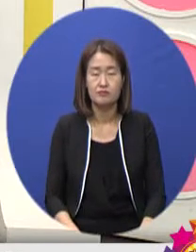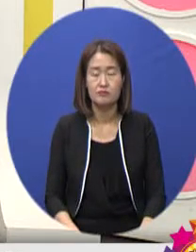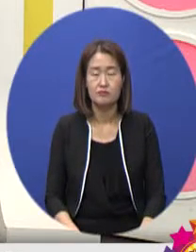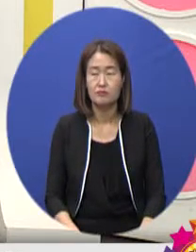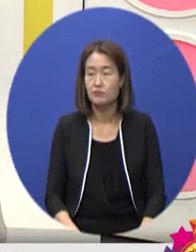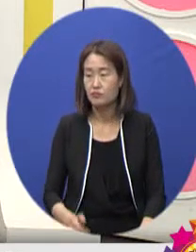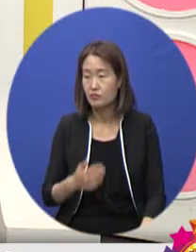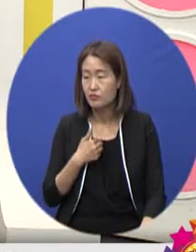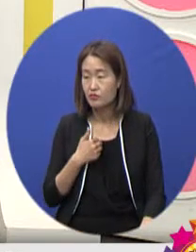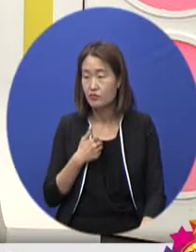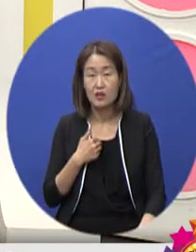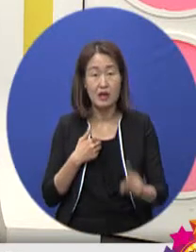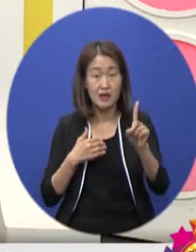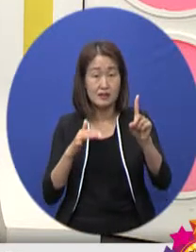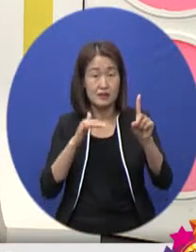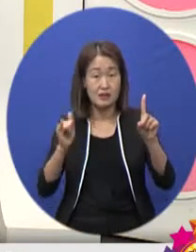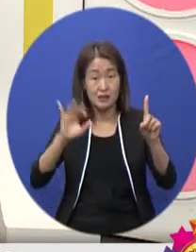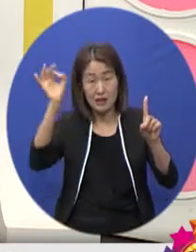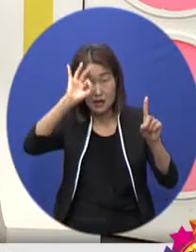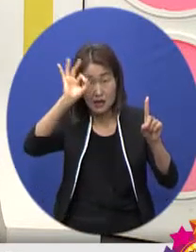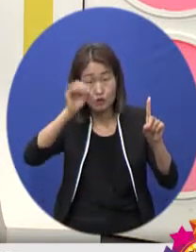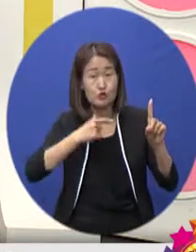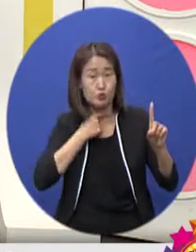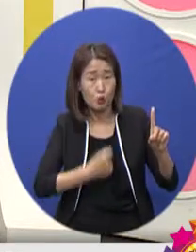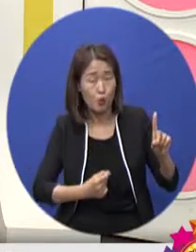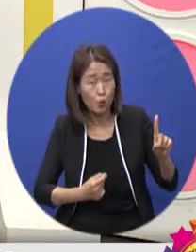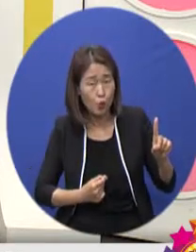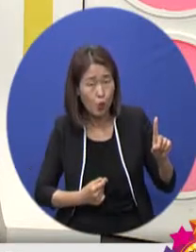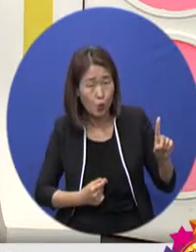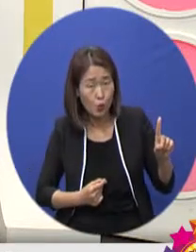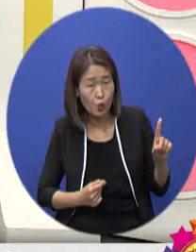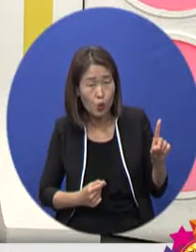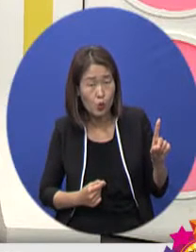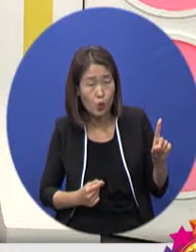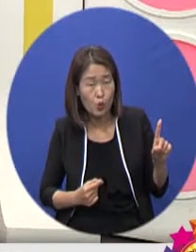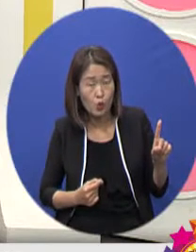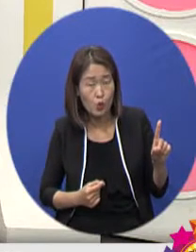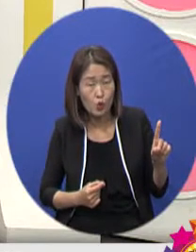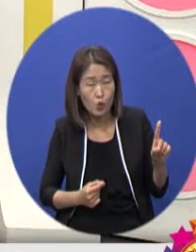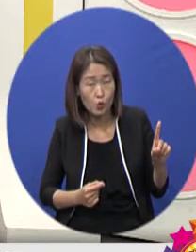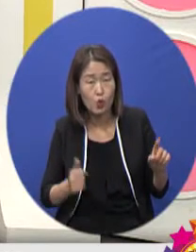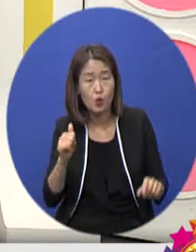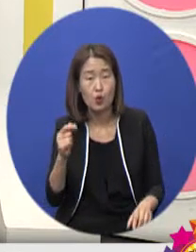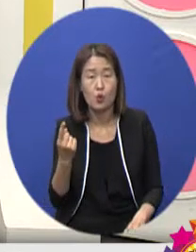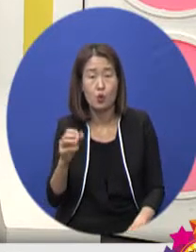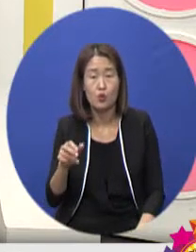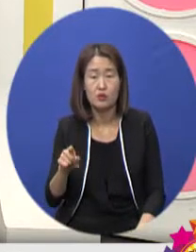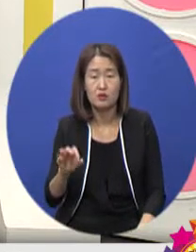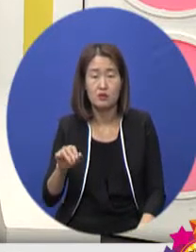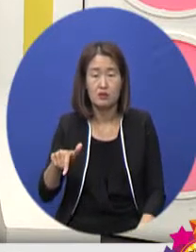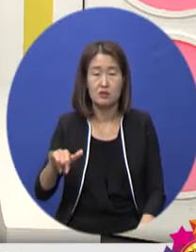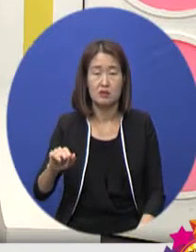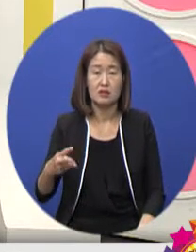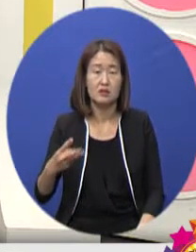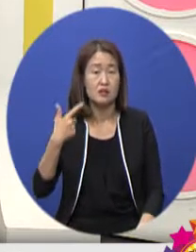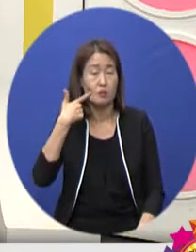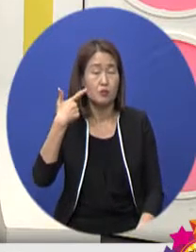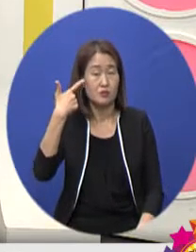한 분을 좀 찾고 싶으신 분이 있어서. 네, 네, 네. 예, 저기 홍정길